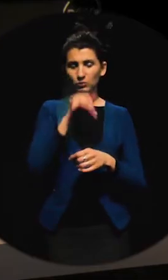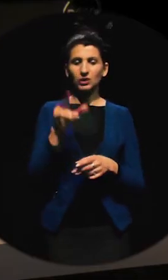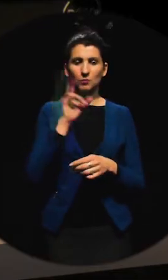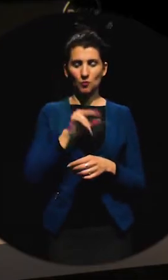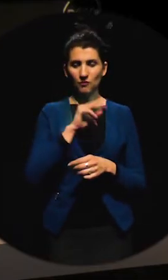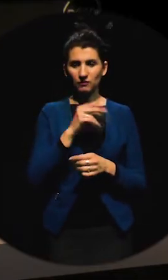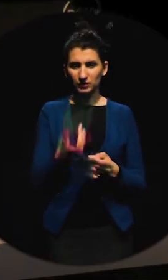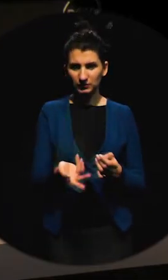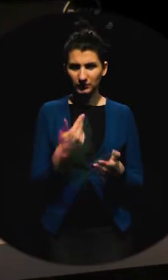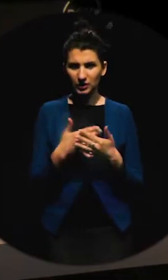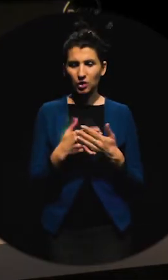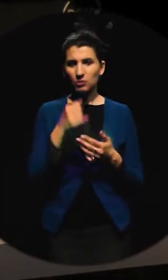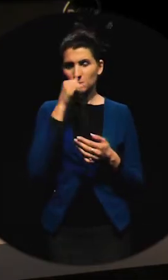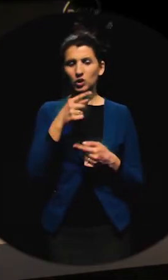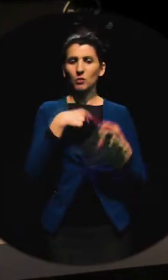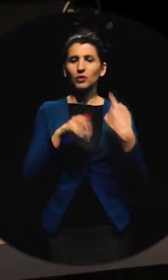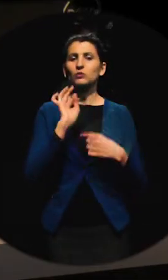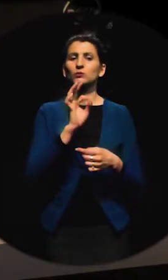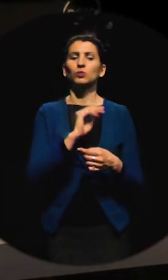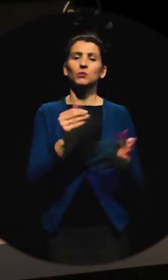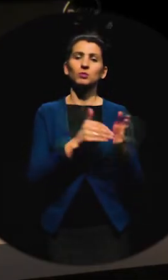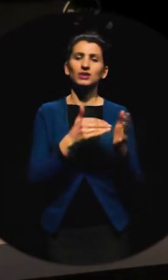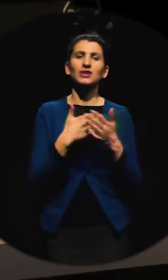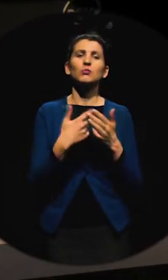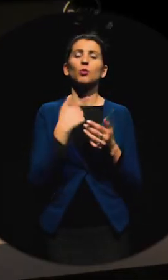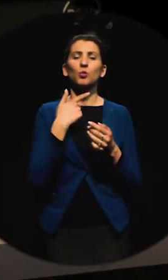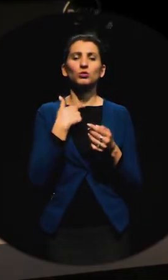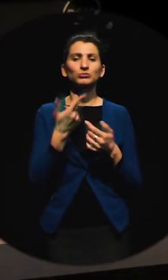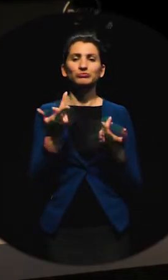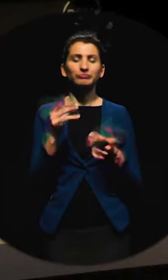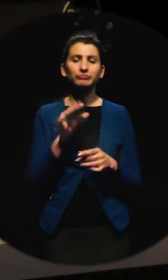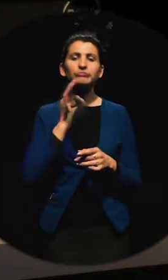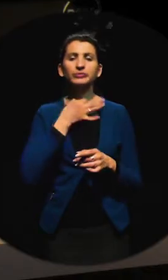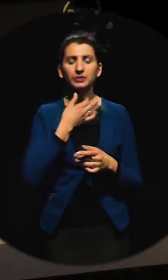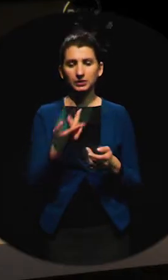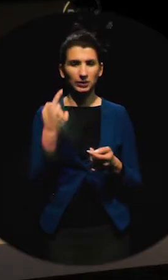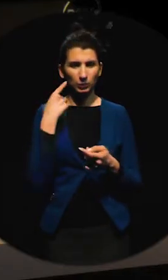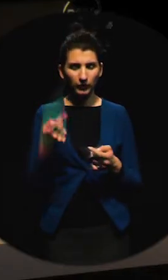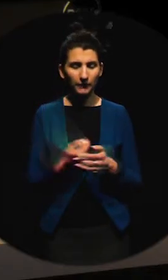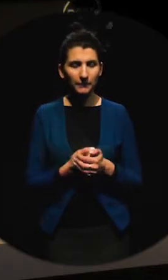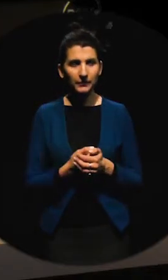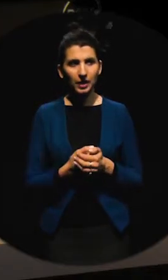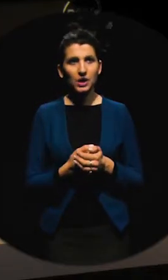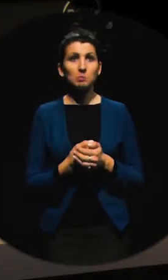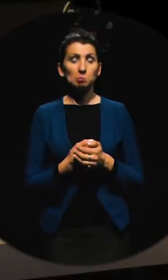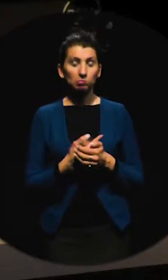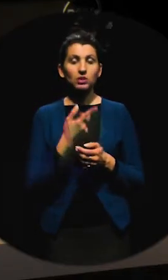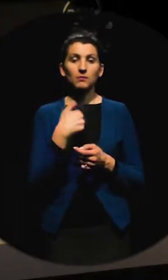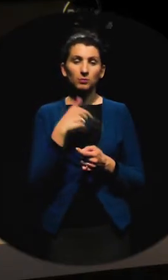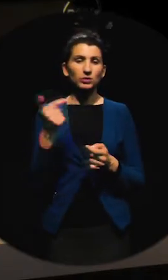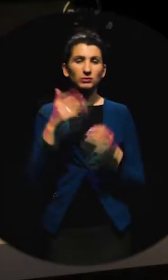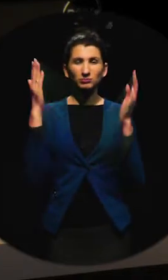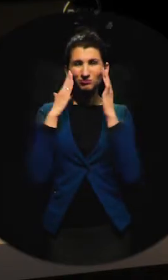pracowaliśmy, wyklucza mówienie o swoich potrzebach, dlatego że ten głos jest niesłyszalny. I to uświadomienie sobie, że musimy